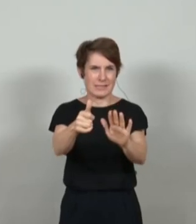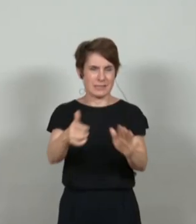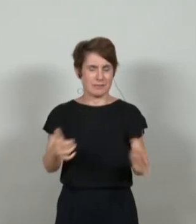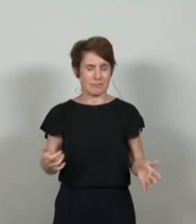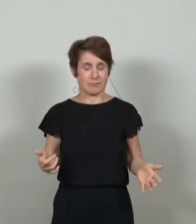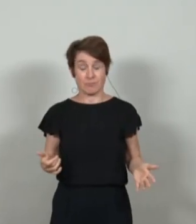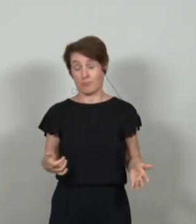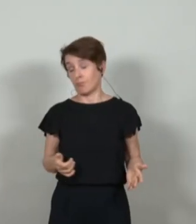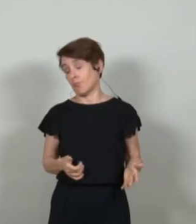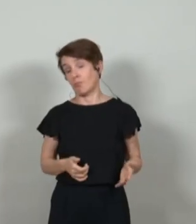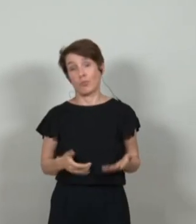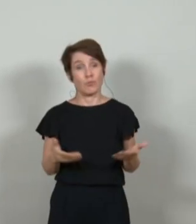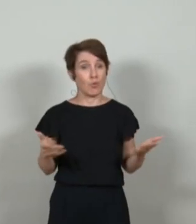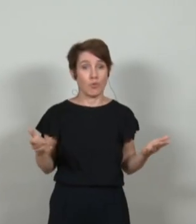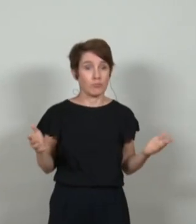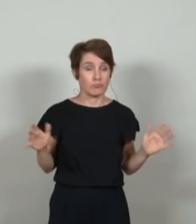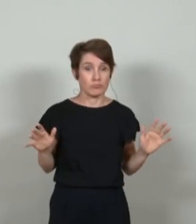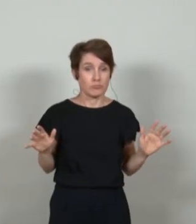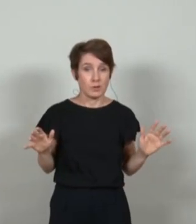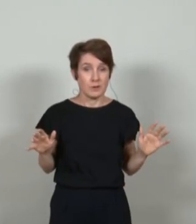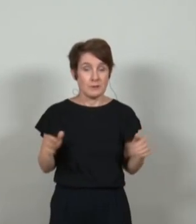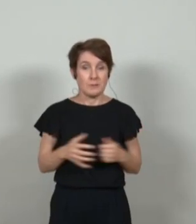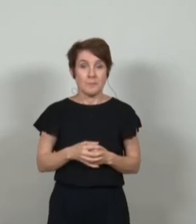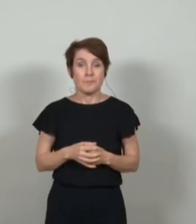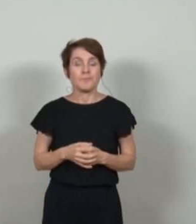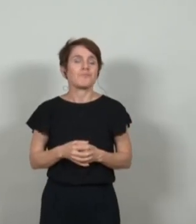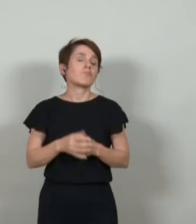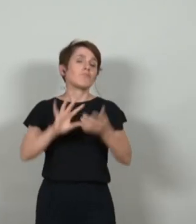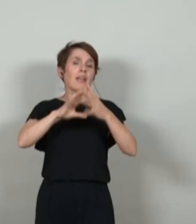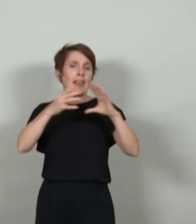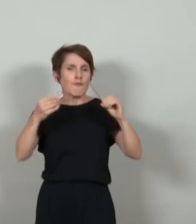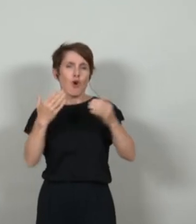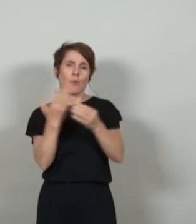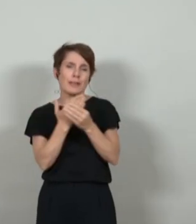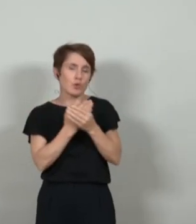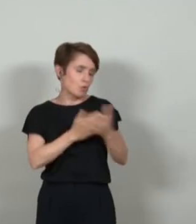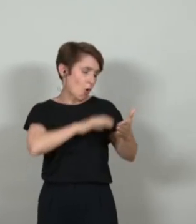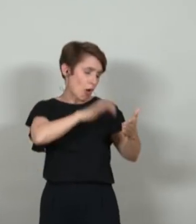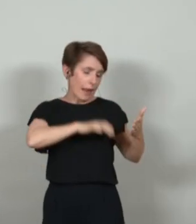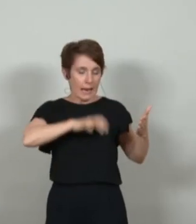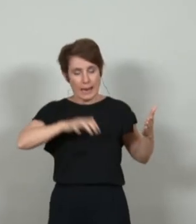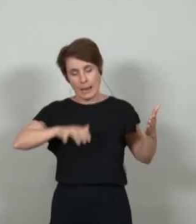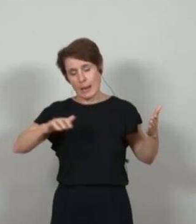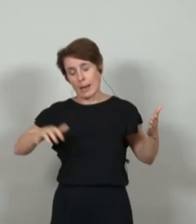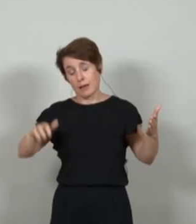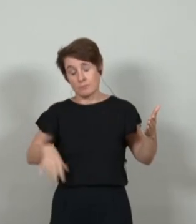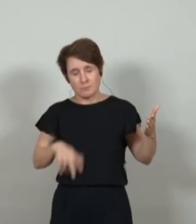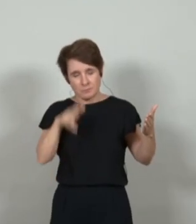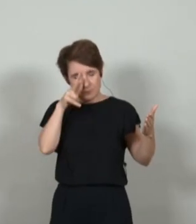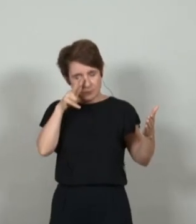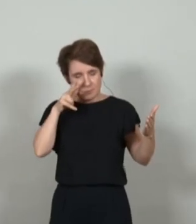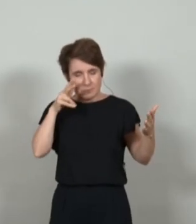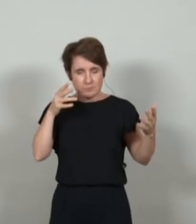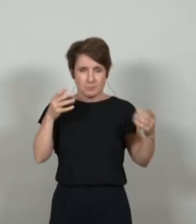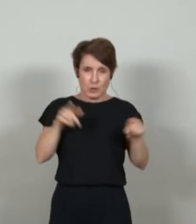je vous épargne la forme la construction des documents qui parfois sont les un peu